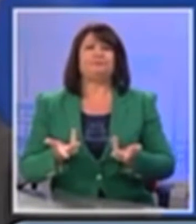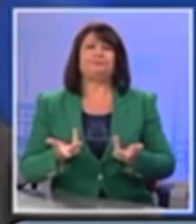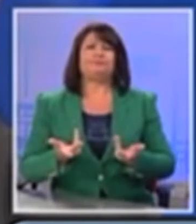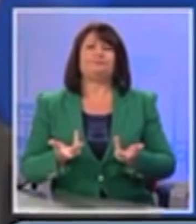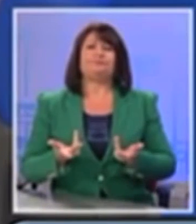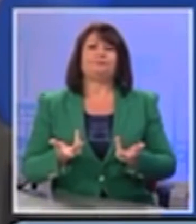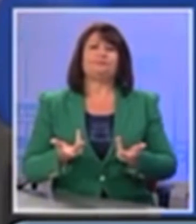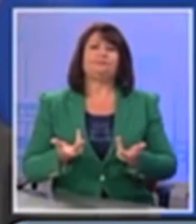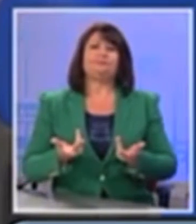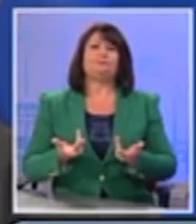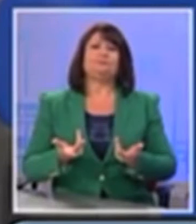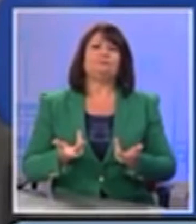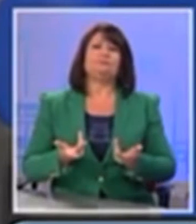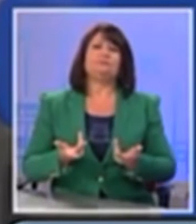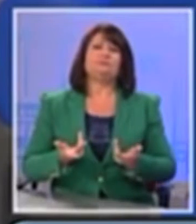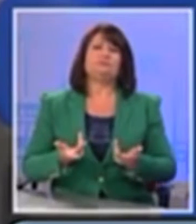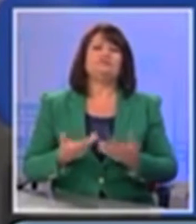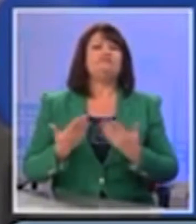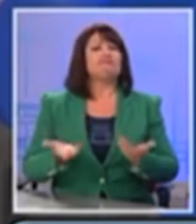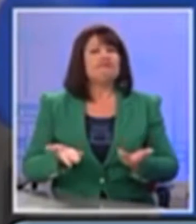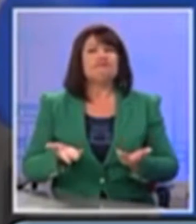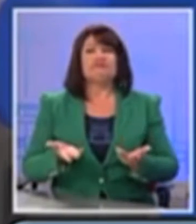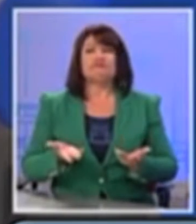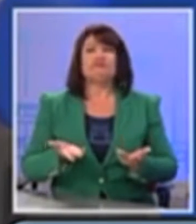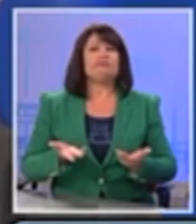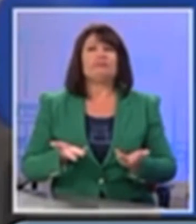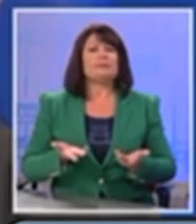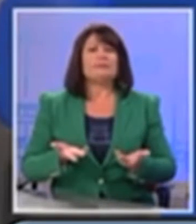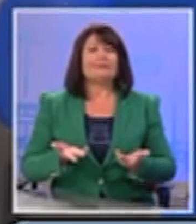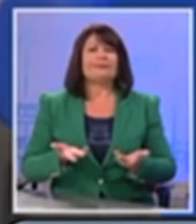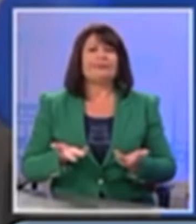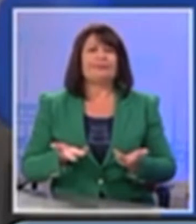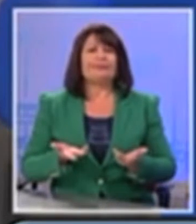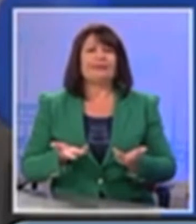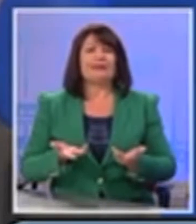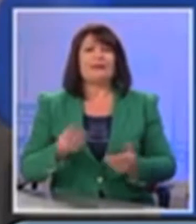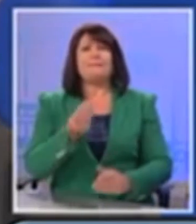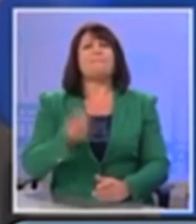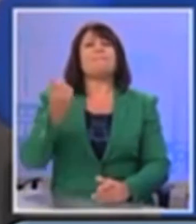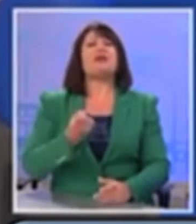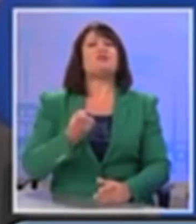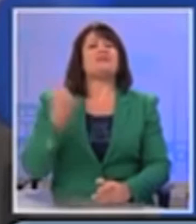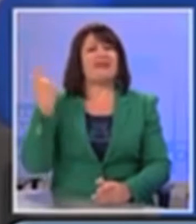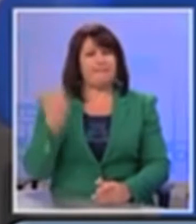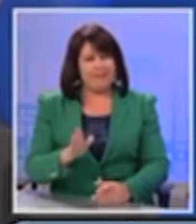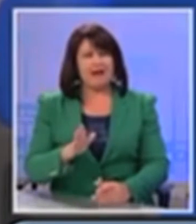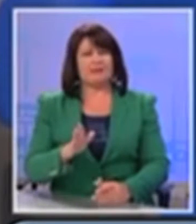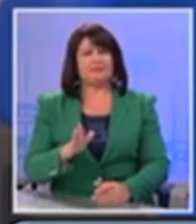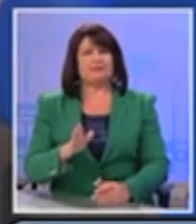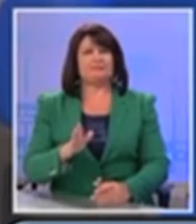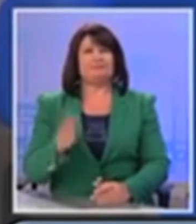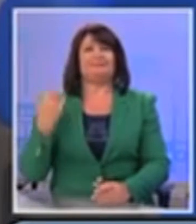à leur destin depuis les élections du 24 mai 2015, ces villes ont décidé d'instituer des